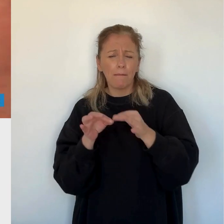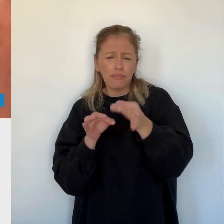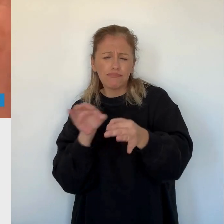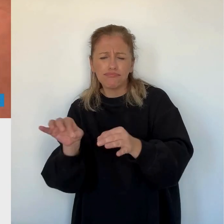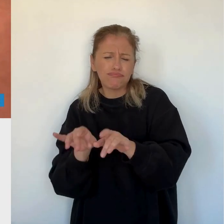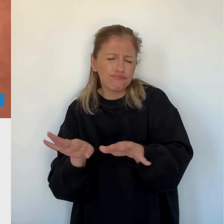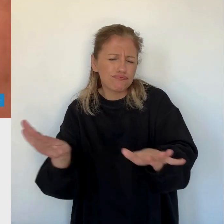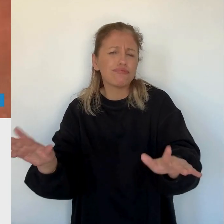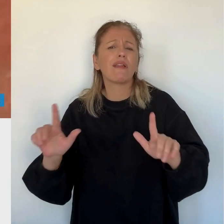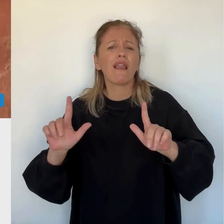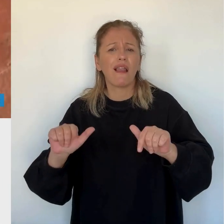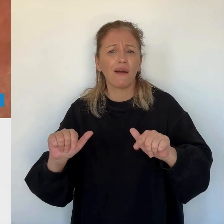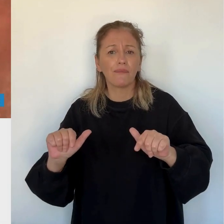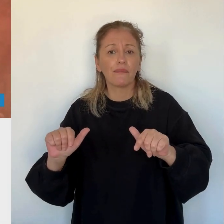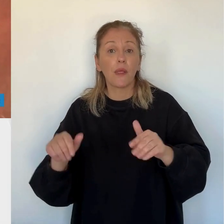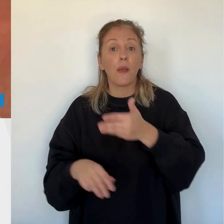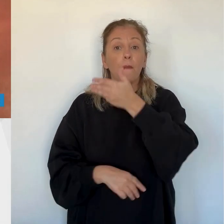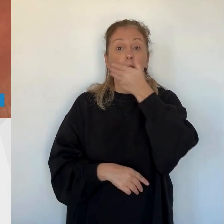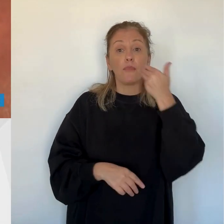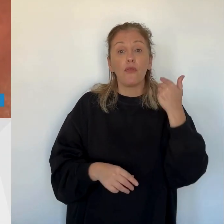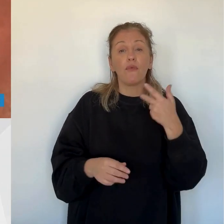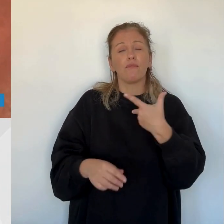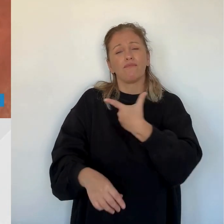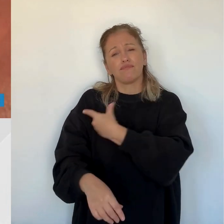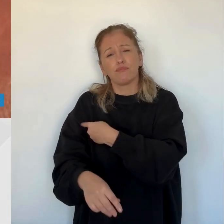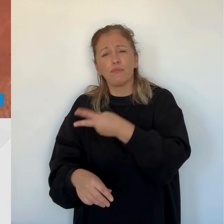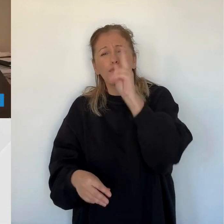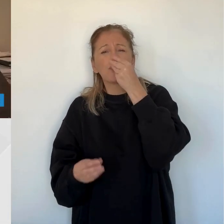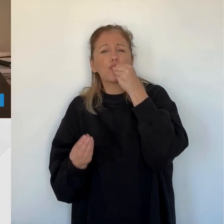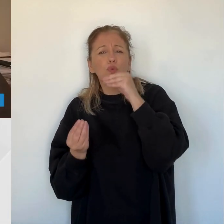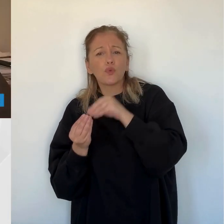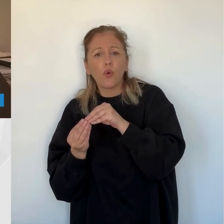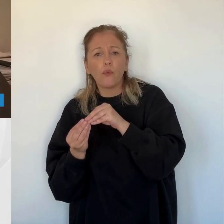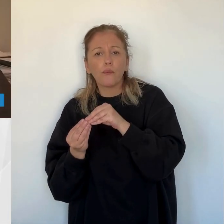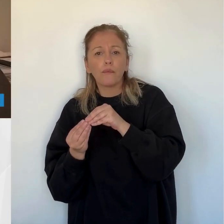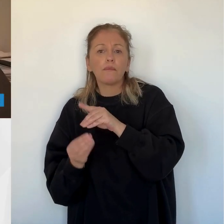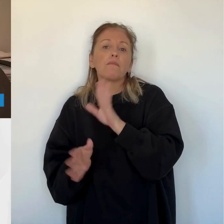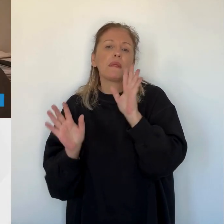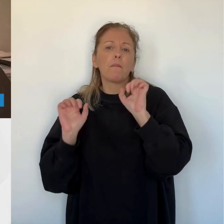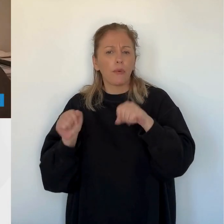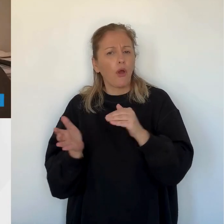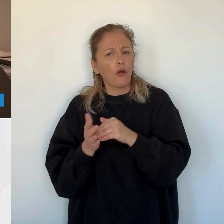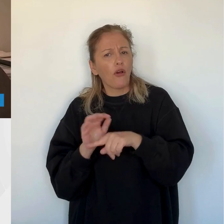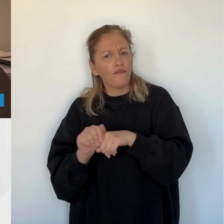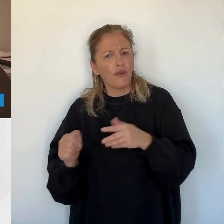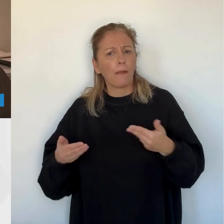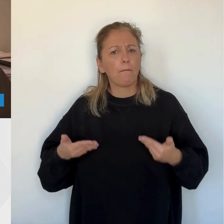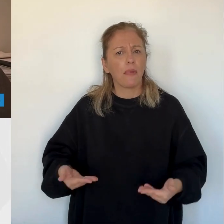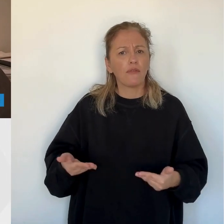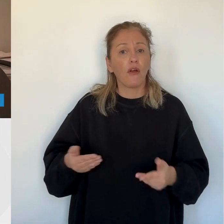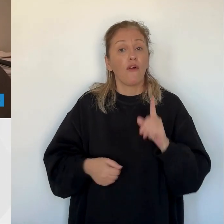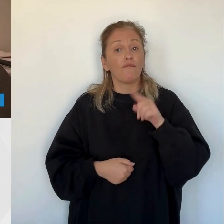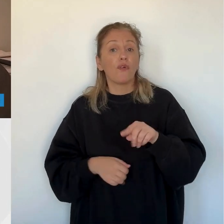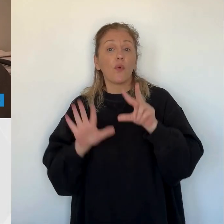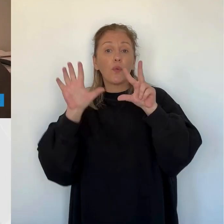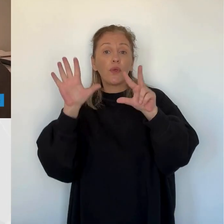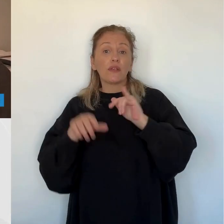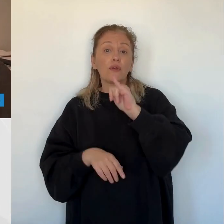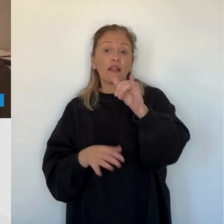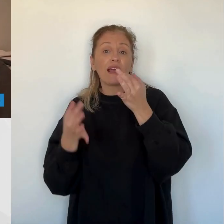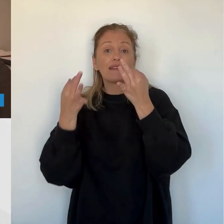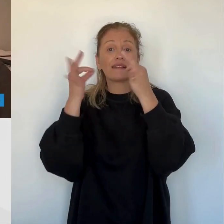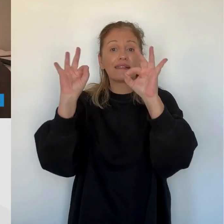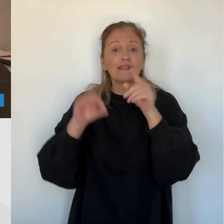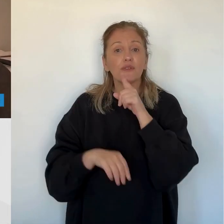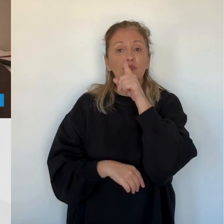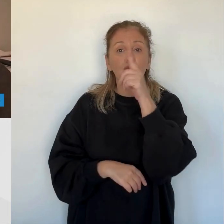pour se faire vacciner. Non, l'épidémie a commencé, il valait mieux se faire vacciner il y a quelques jours ou semaines, mais on est toujours à temps. Il faut 8-10